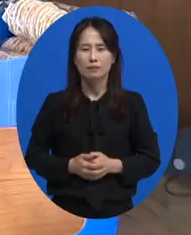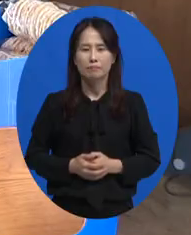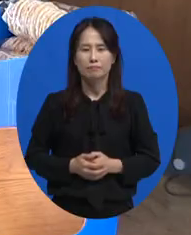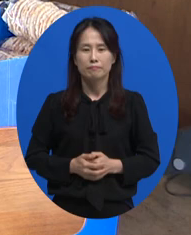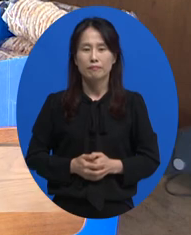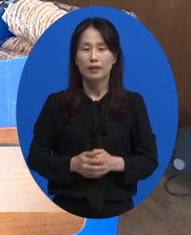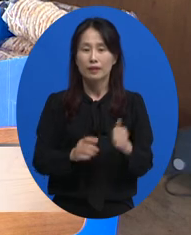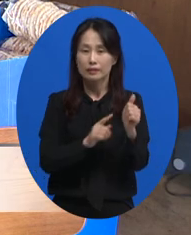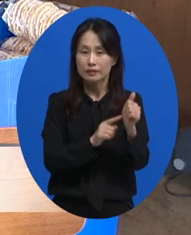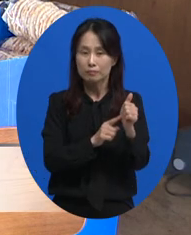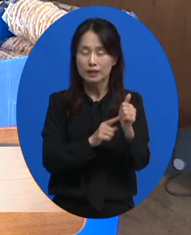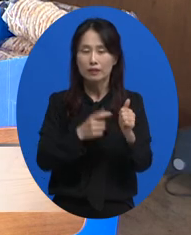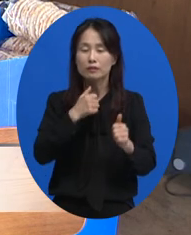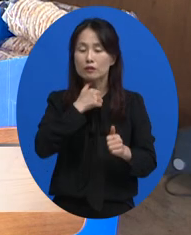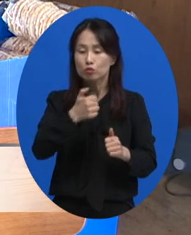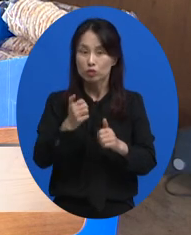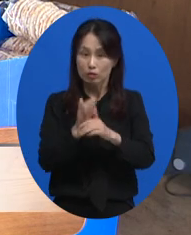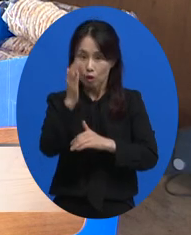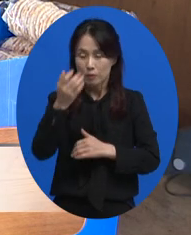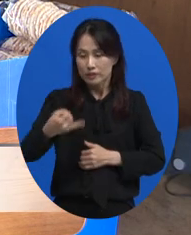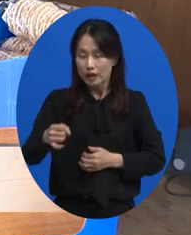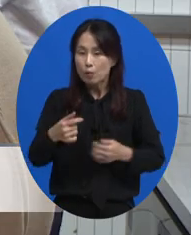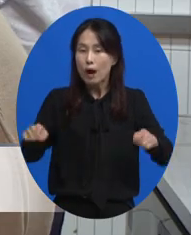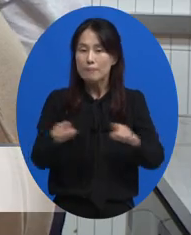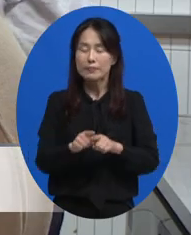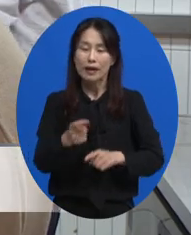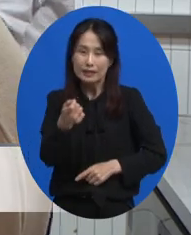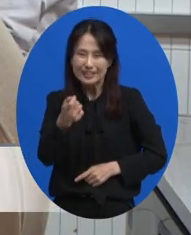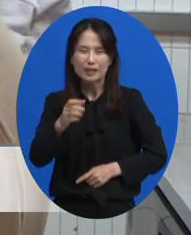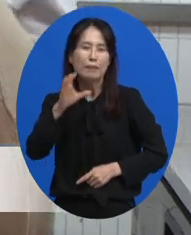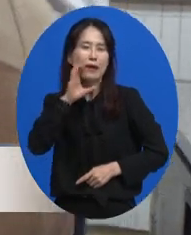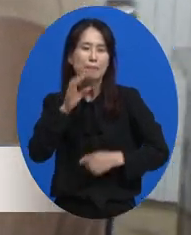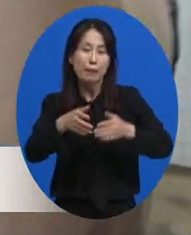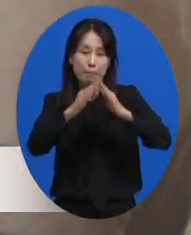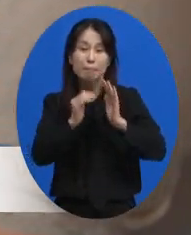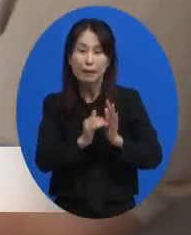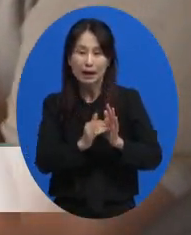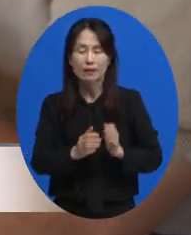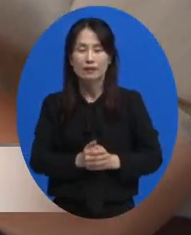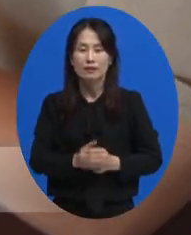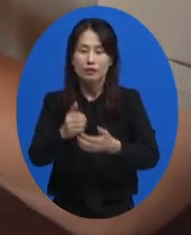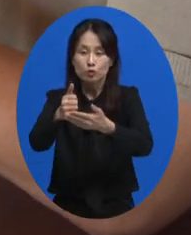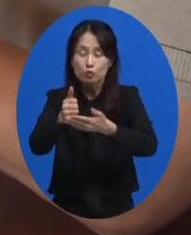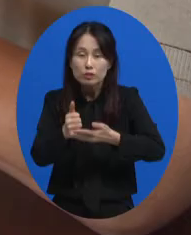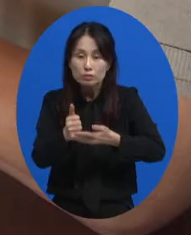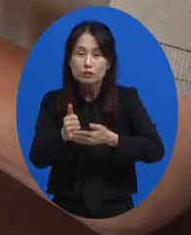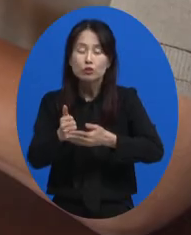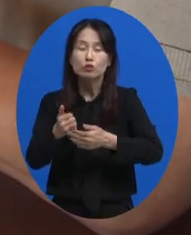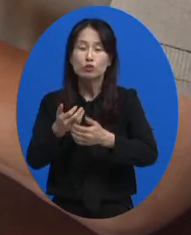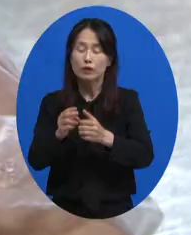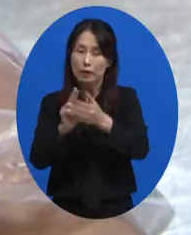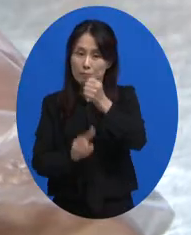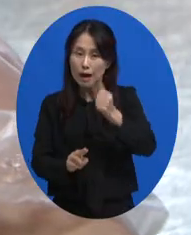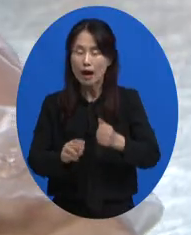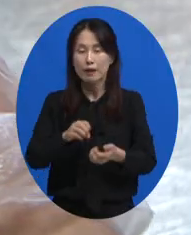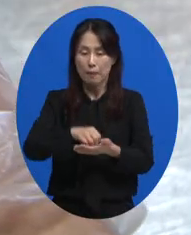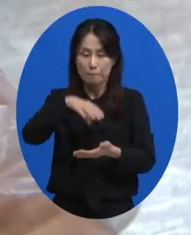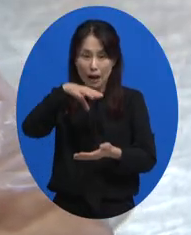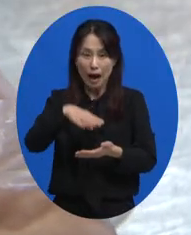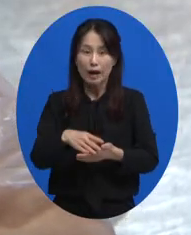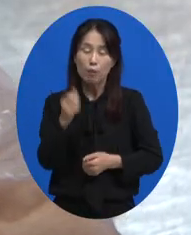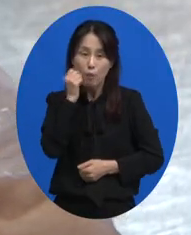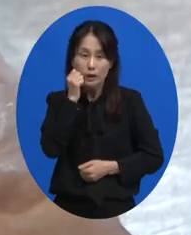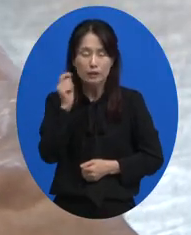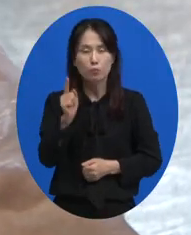마음가짐. 배선식 씨는 50이 넘어 딸과 함께 작은 카페를 창업했습니다. 손님들 상에 낼 빵과